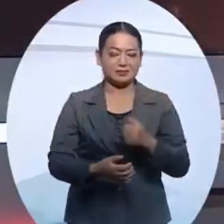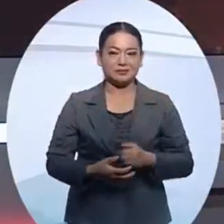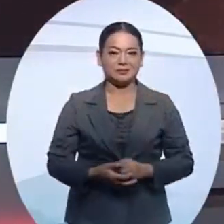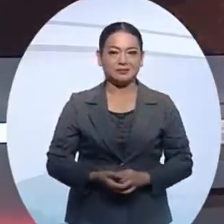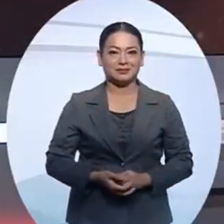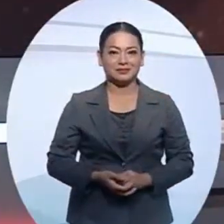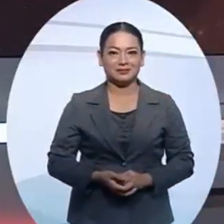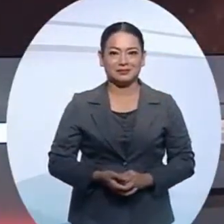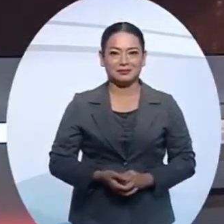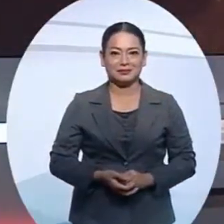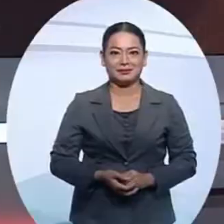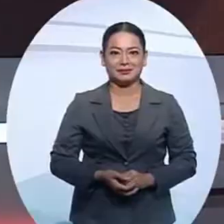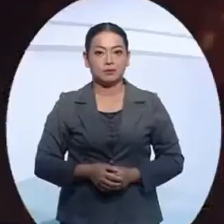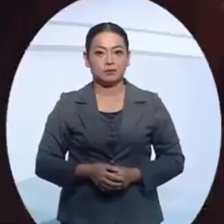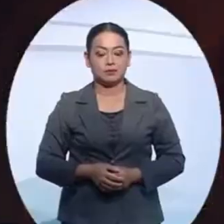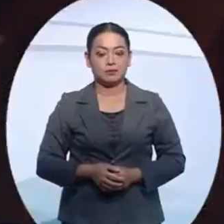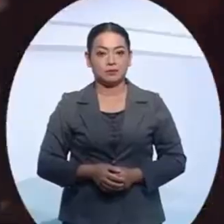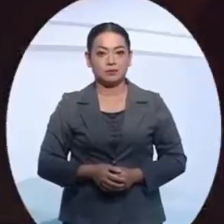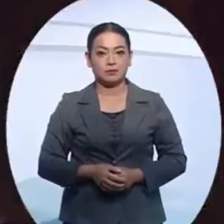những nội dung sau đây.